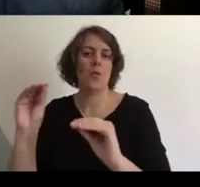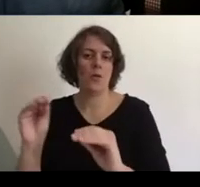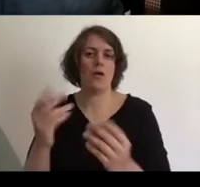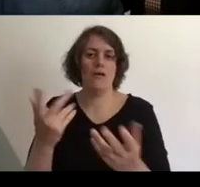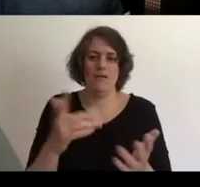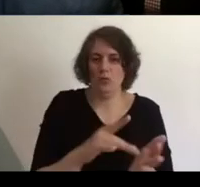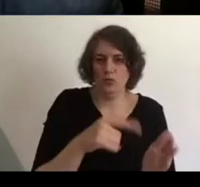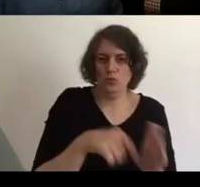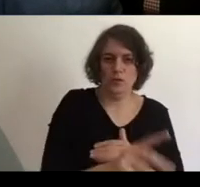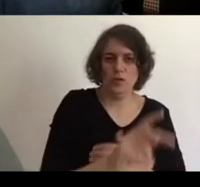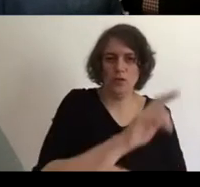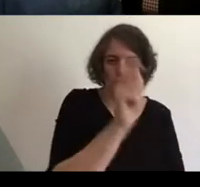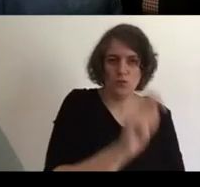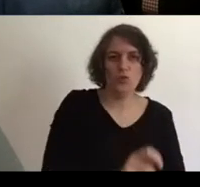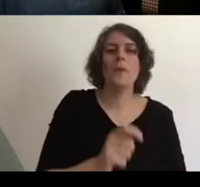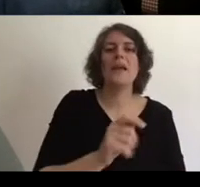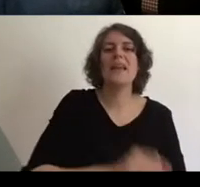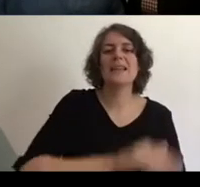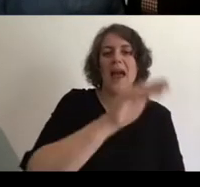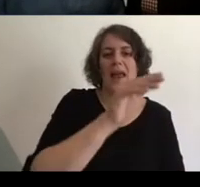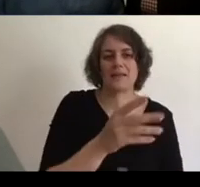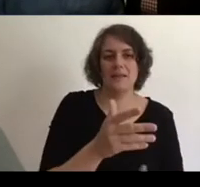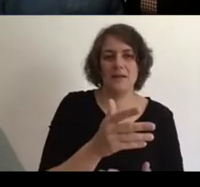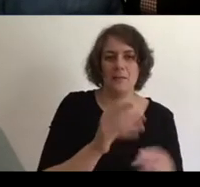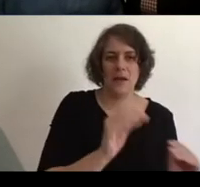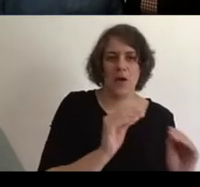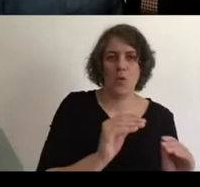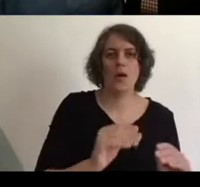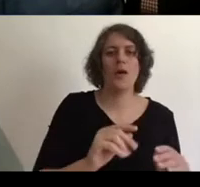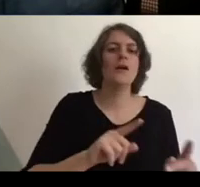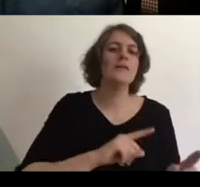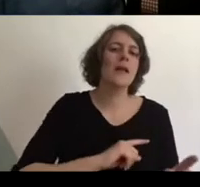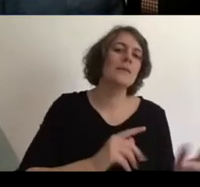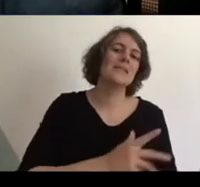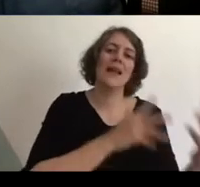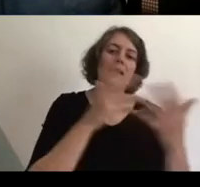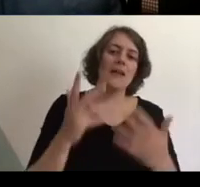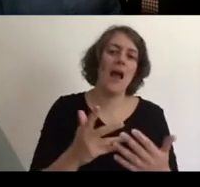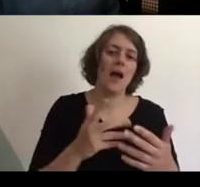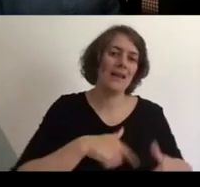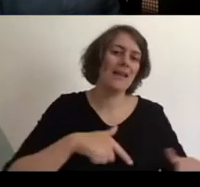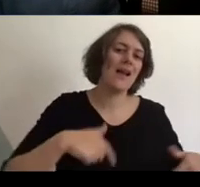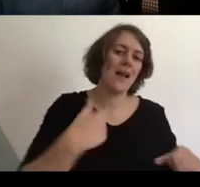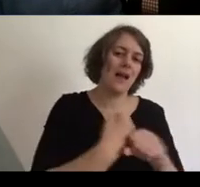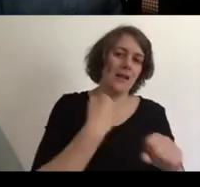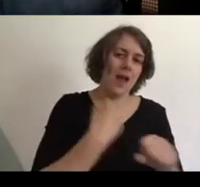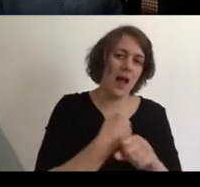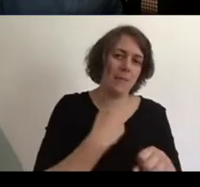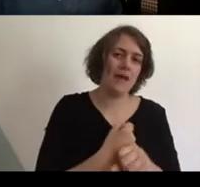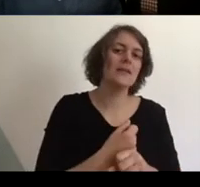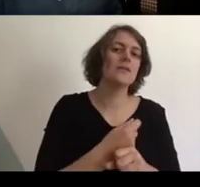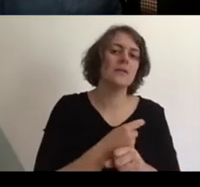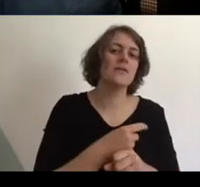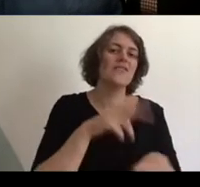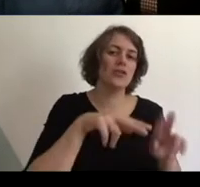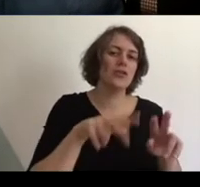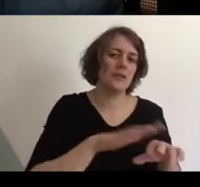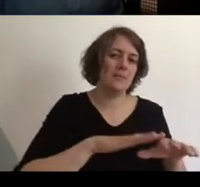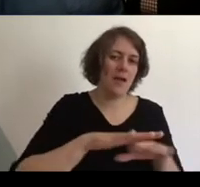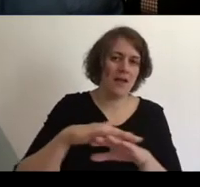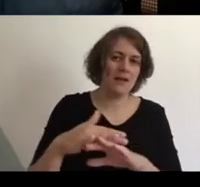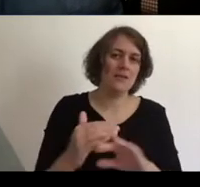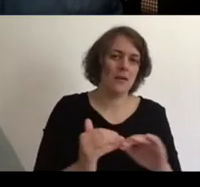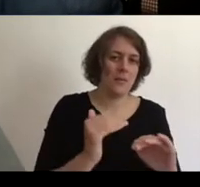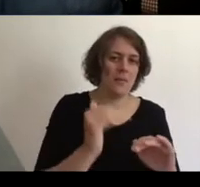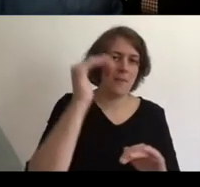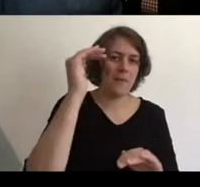Ich habe 10 Jahre sozusagen im Kindergarten gearbeitet, auf verschiedenen Ebenen. Und da werden Männer sehr kritisch beäugt. Also entweder gilt man